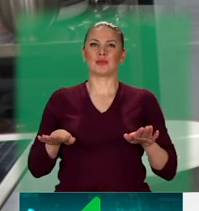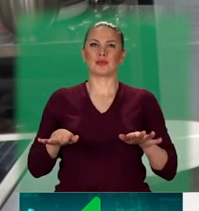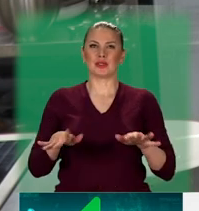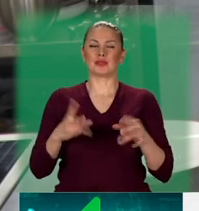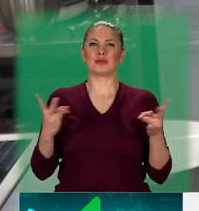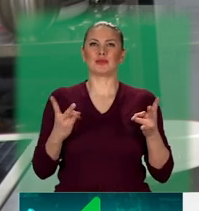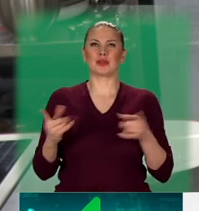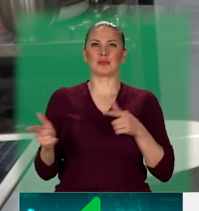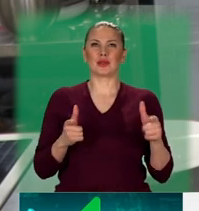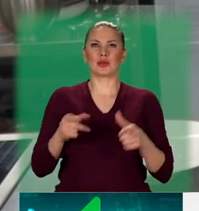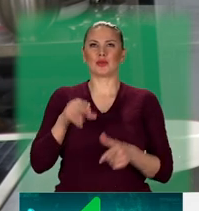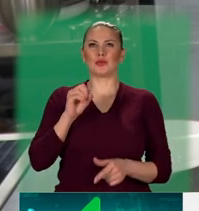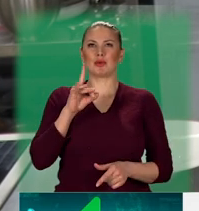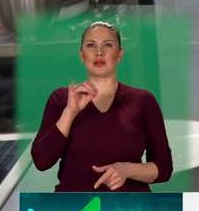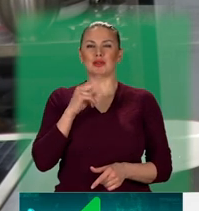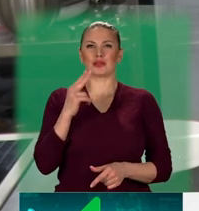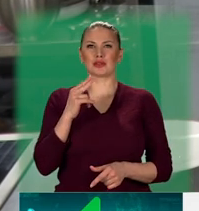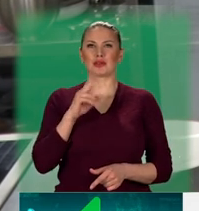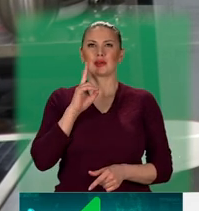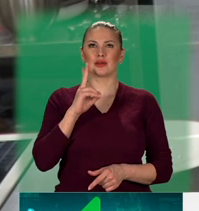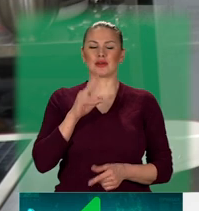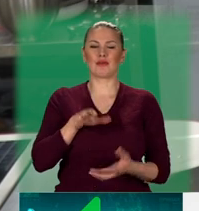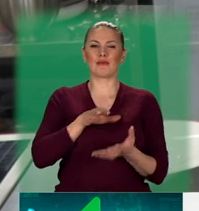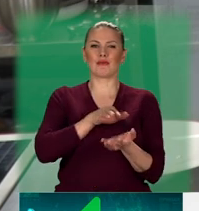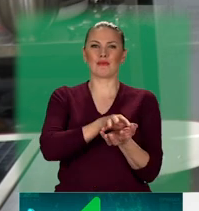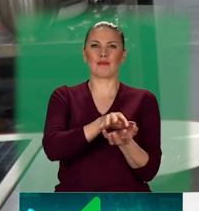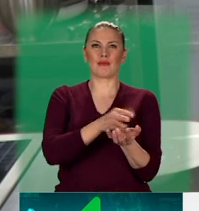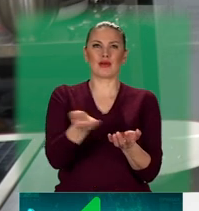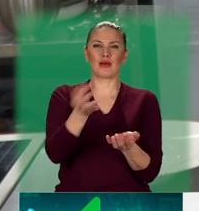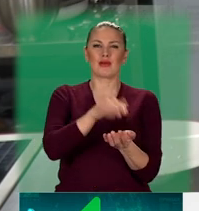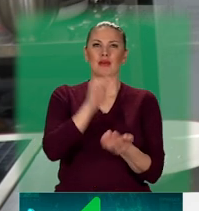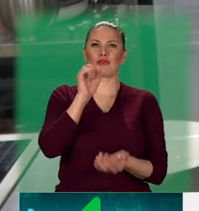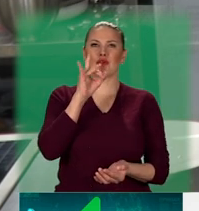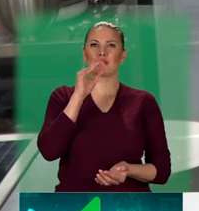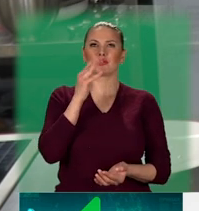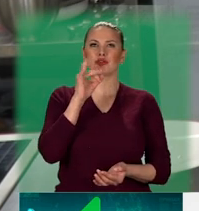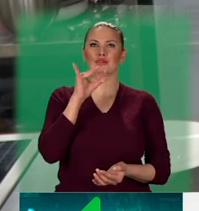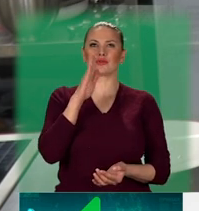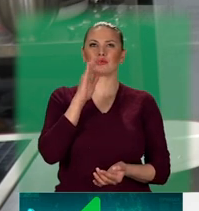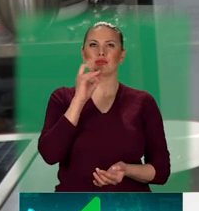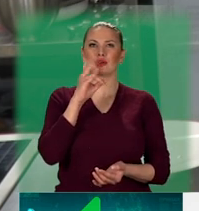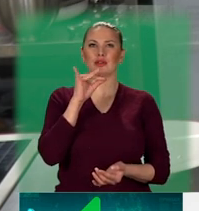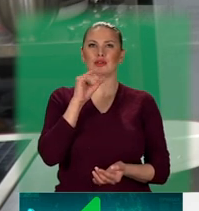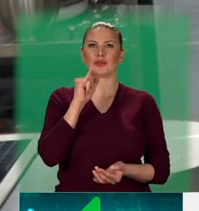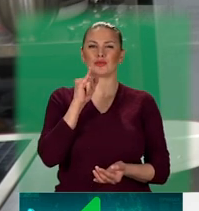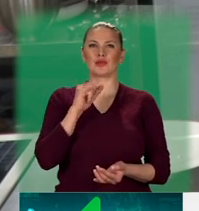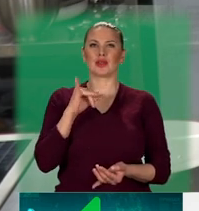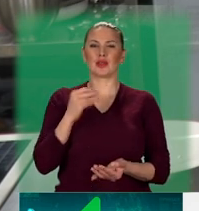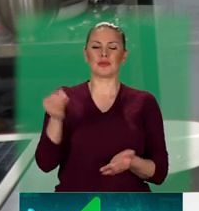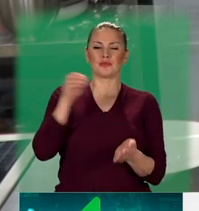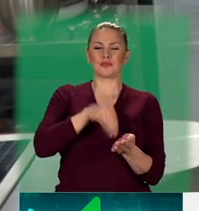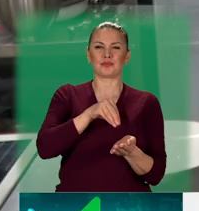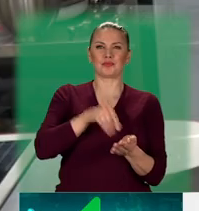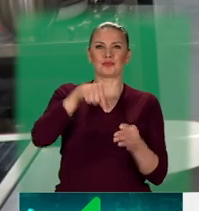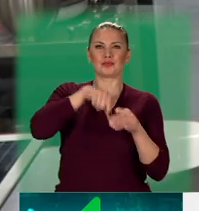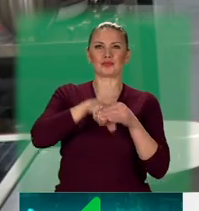фаршированию. Для этого мы разрежем его на две части, отложим в сторонку и приготовим, собственно, сам фарш на